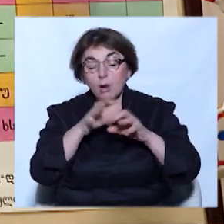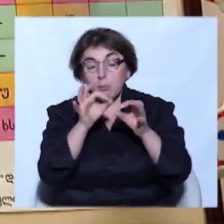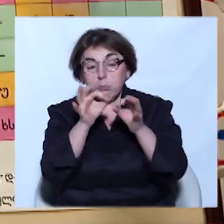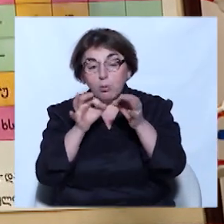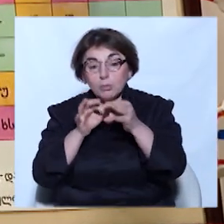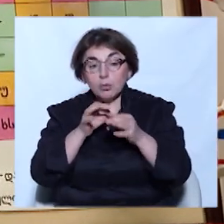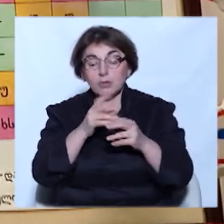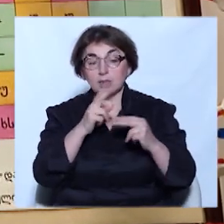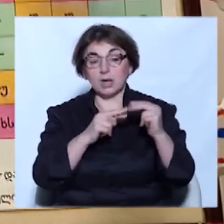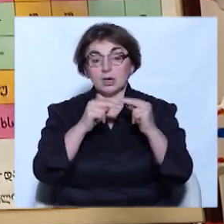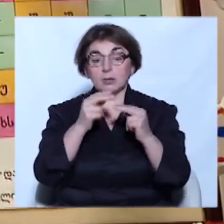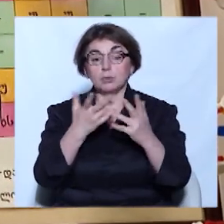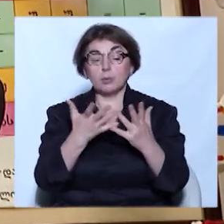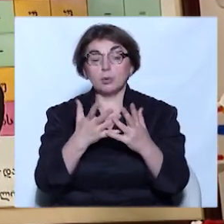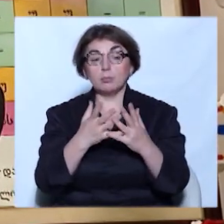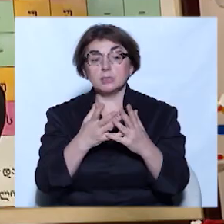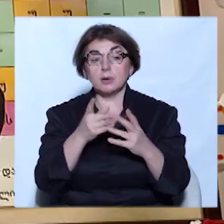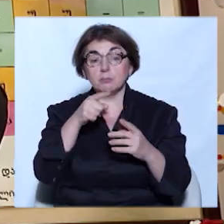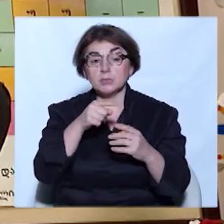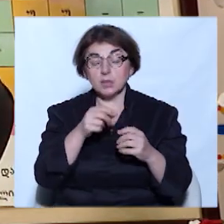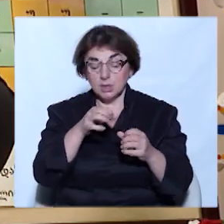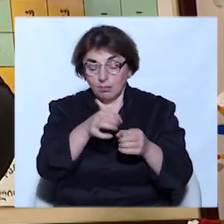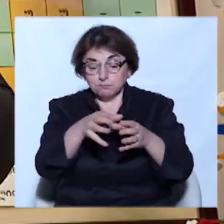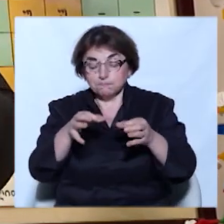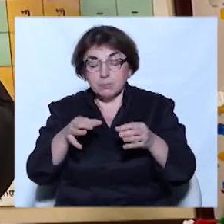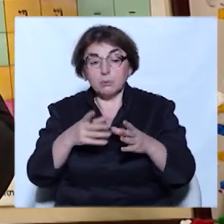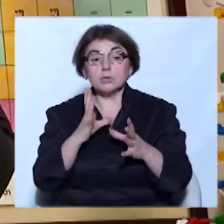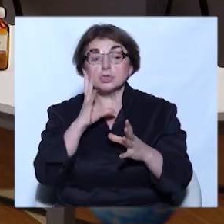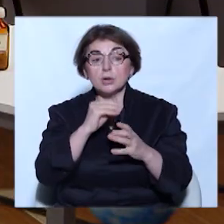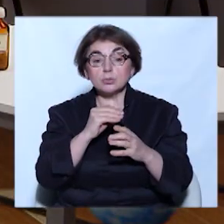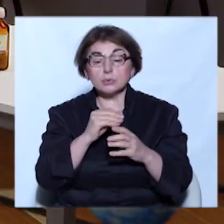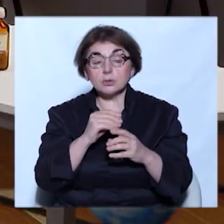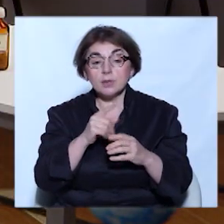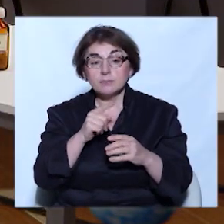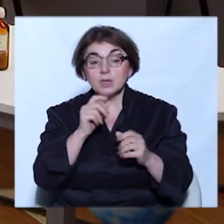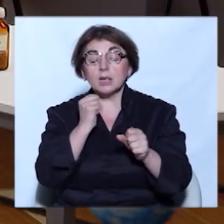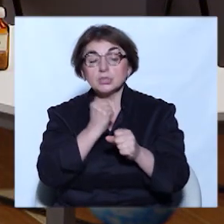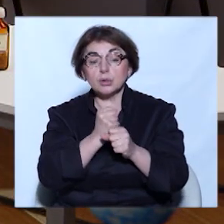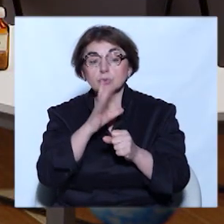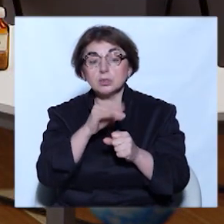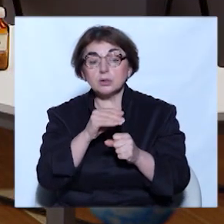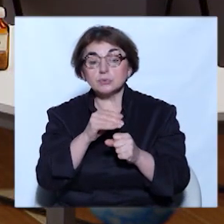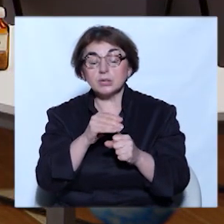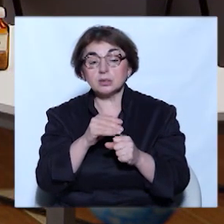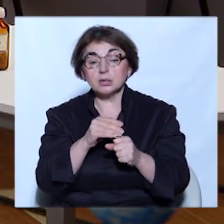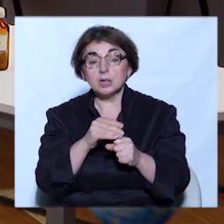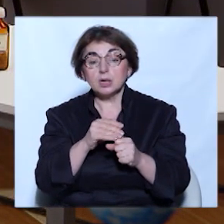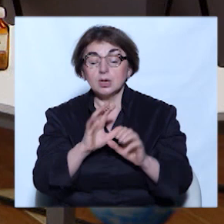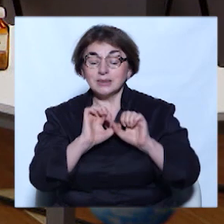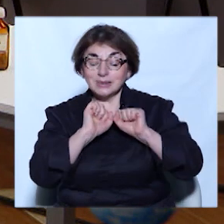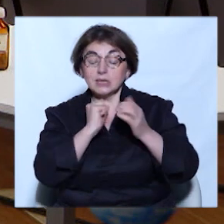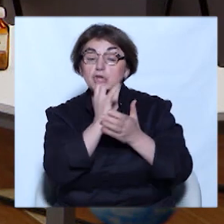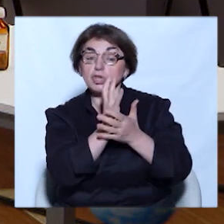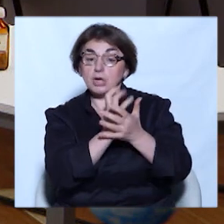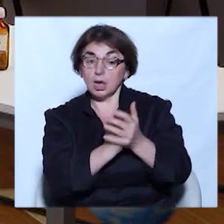შედგენილობა, აღნაგობა და ამიტომ მის ფორებს შეუძლიათ ადსორბციის უნარი გააჩნია და შეუძლია